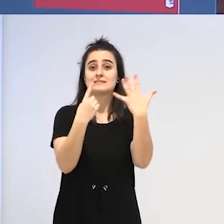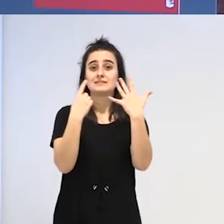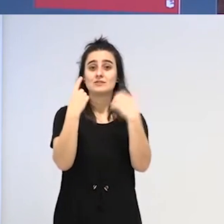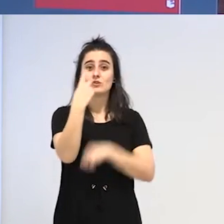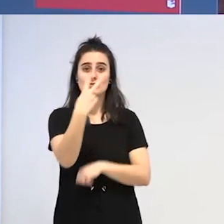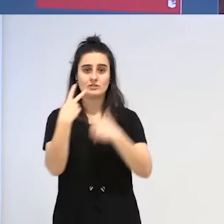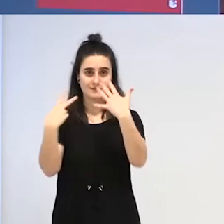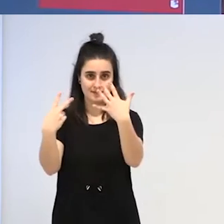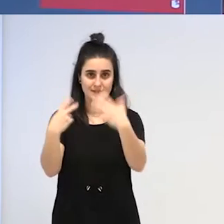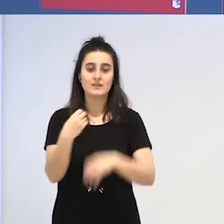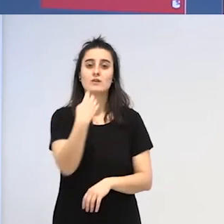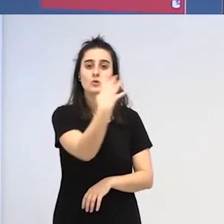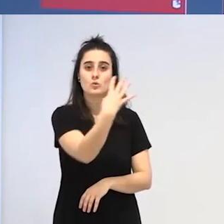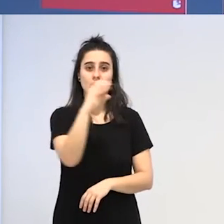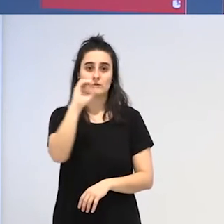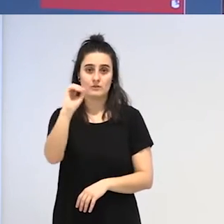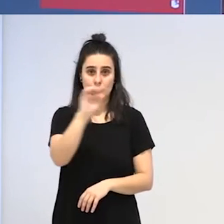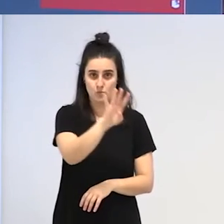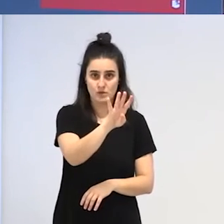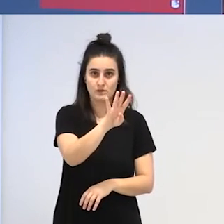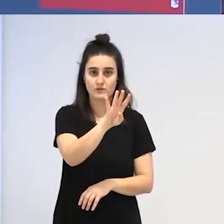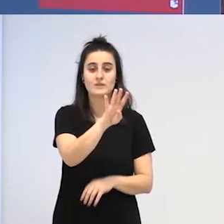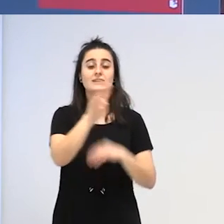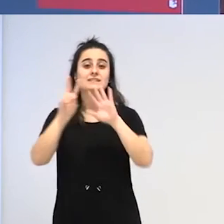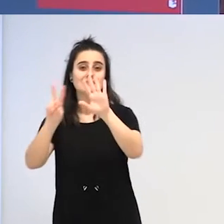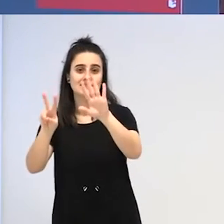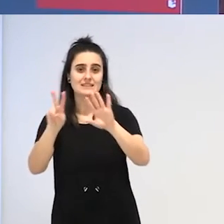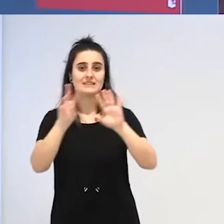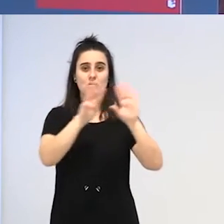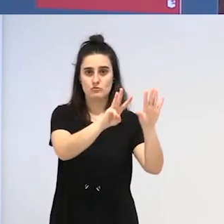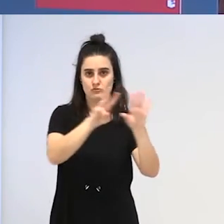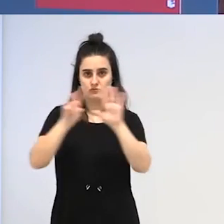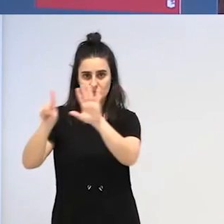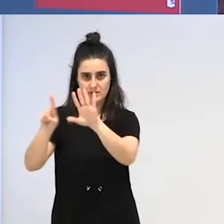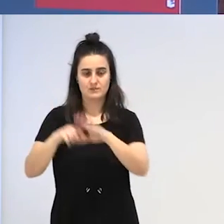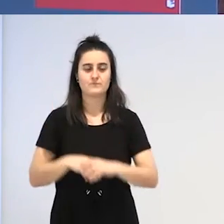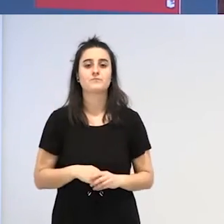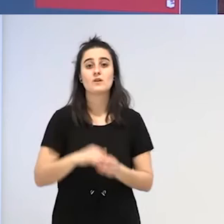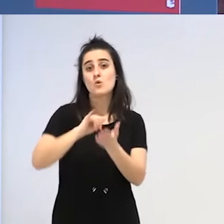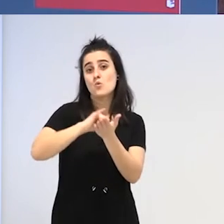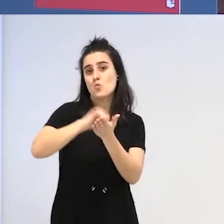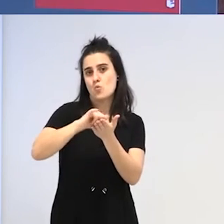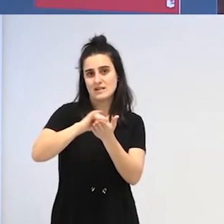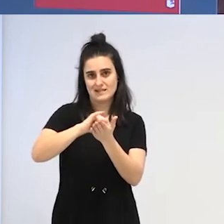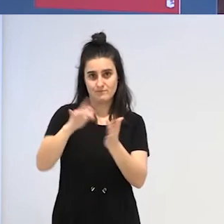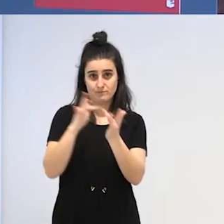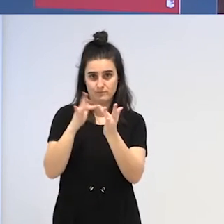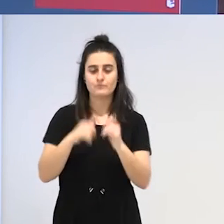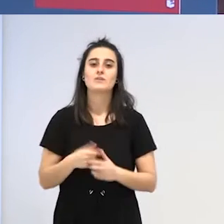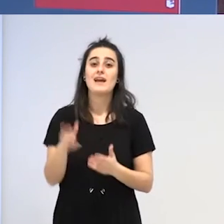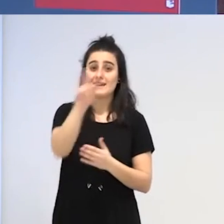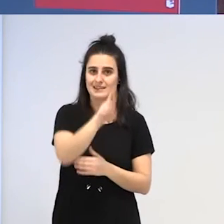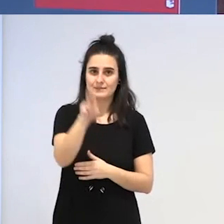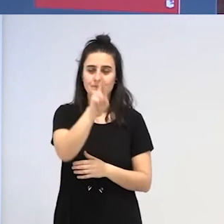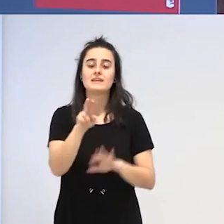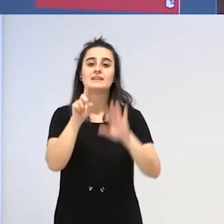6 2 7 4 0 4 7 8 6. WhatsApp zenbaki bada. Berriro izango dut,